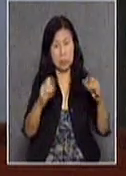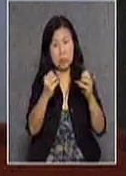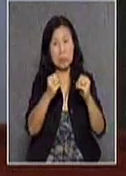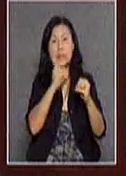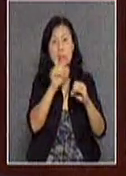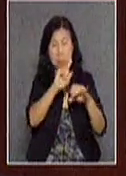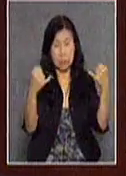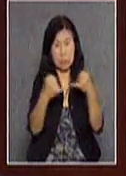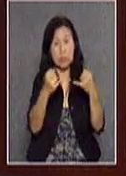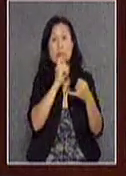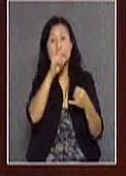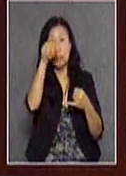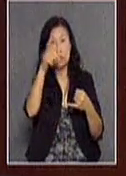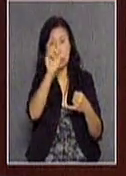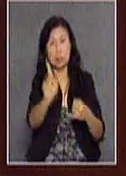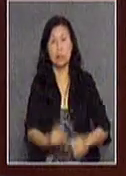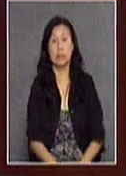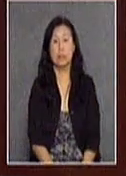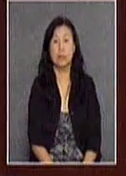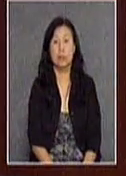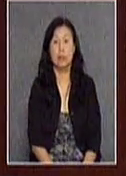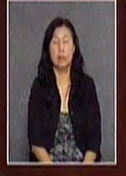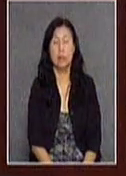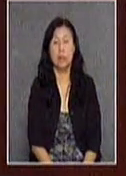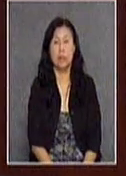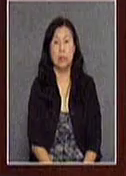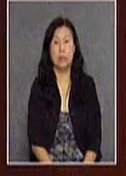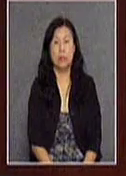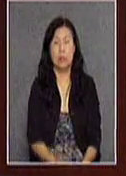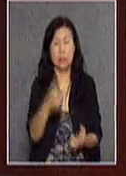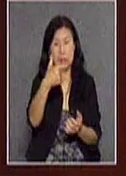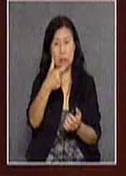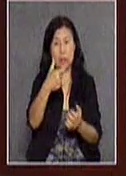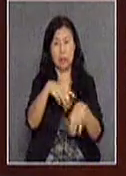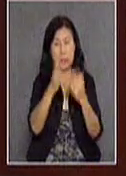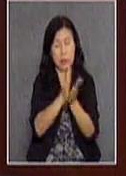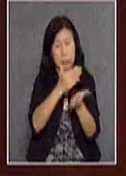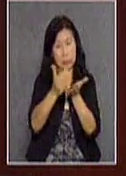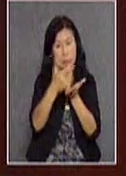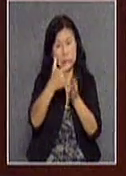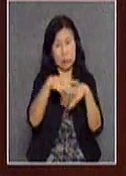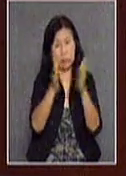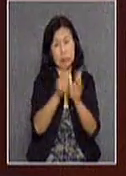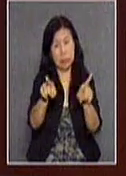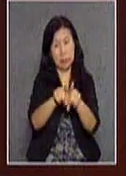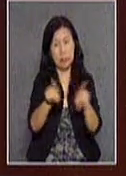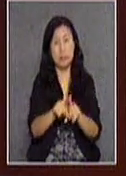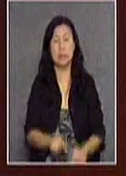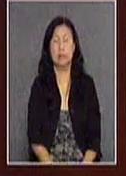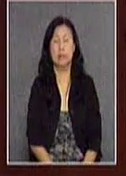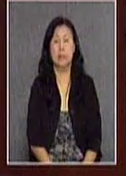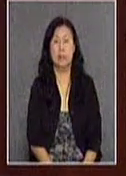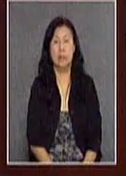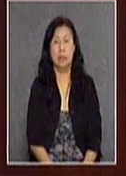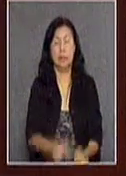問題？多謝主席。 嗰、那個數額係一樣，但係咧，佢嗰個